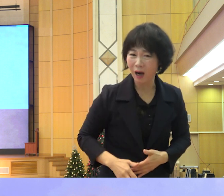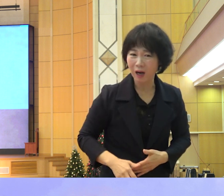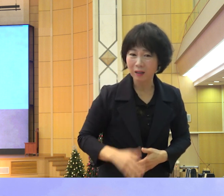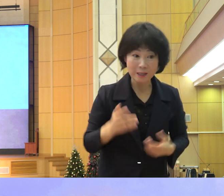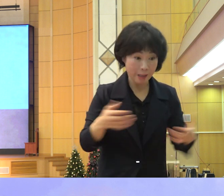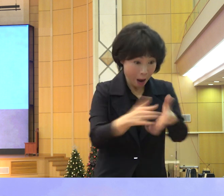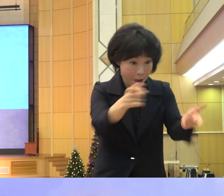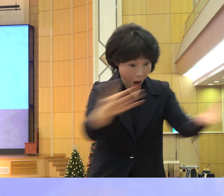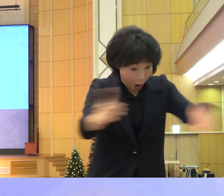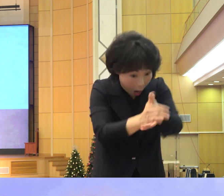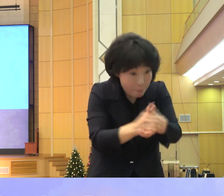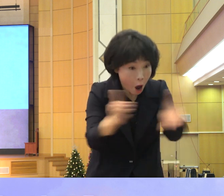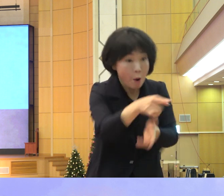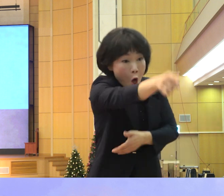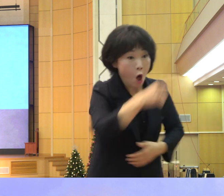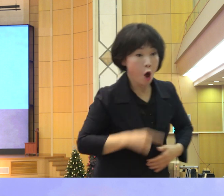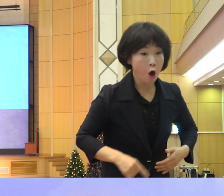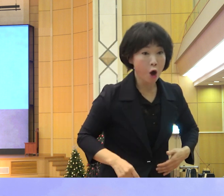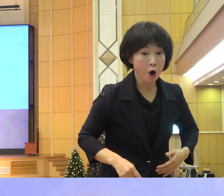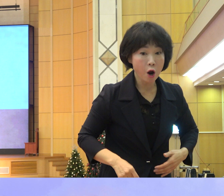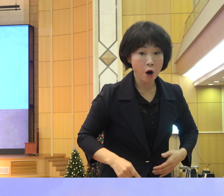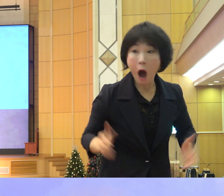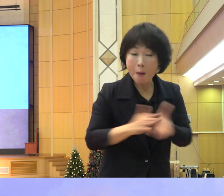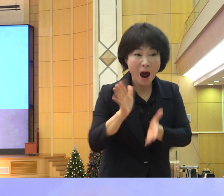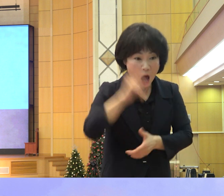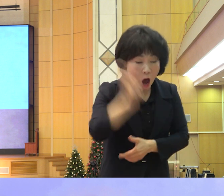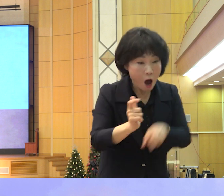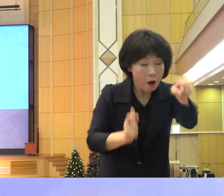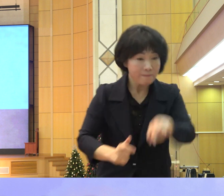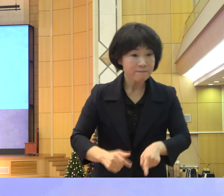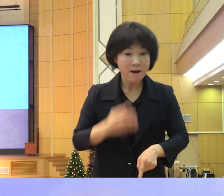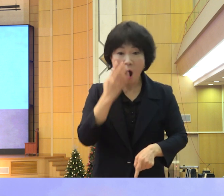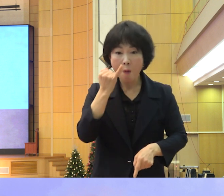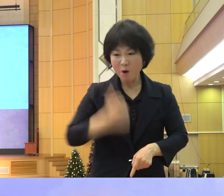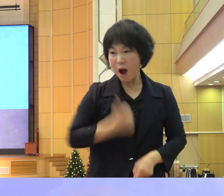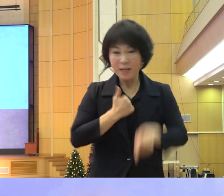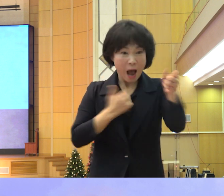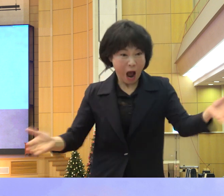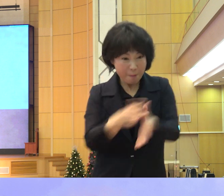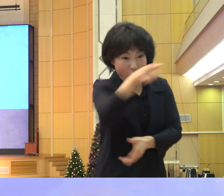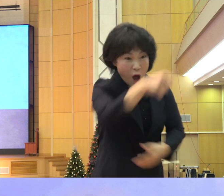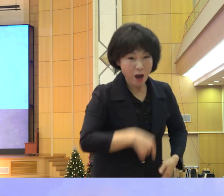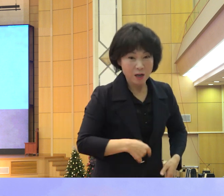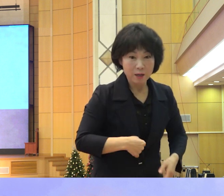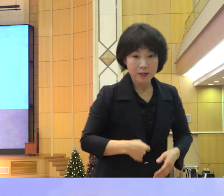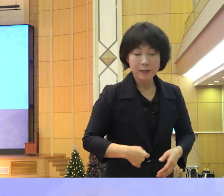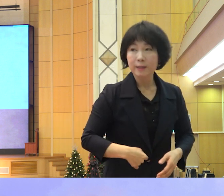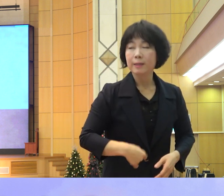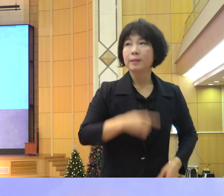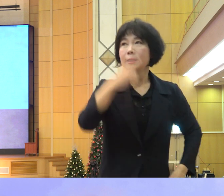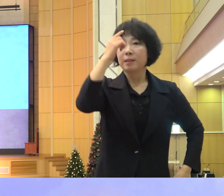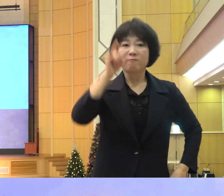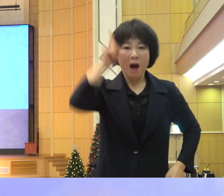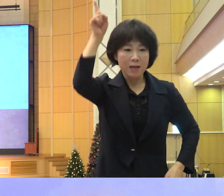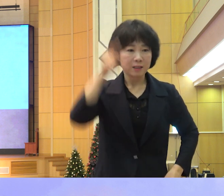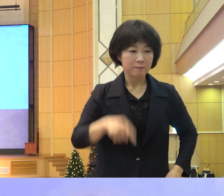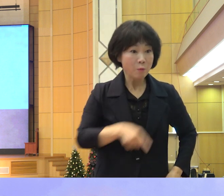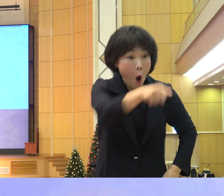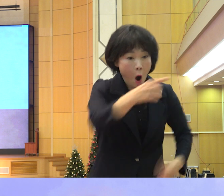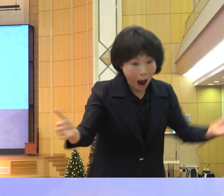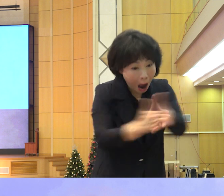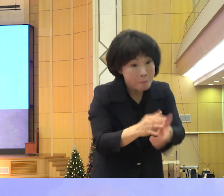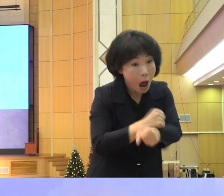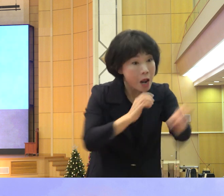아멘 하라니까. 어머님 안 하니까 시어머니가 속으로 안 되겠다. 아들은 낳아야